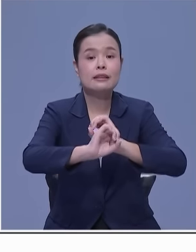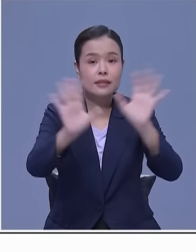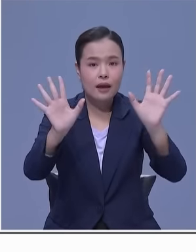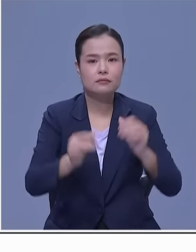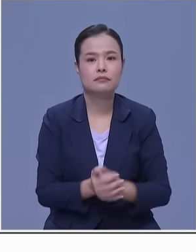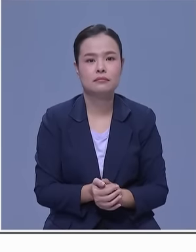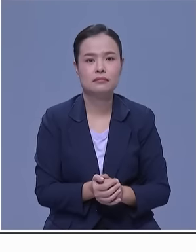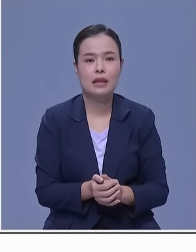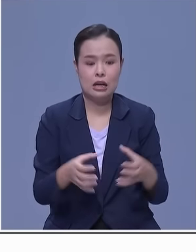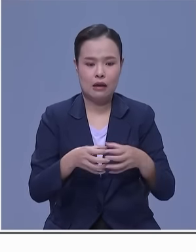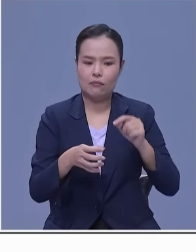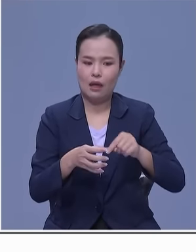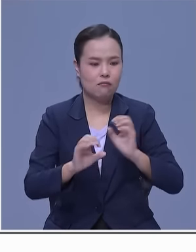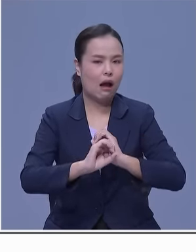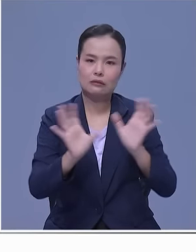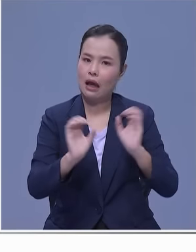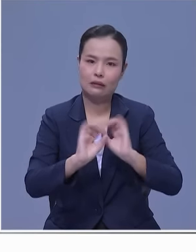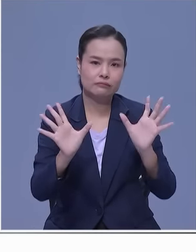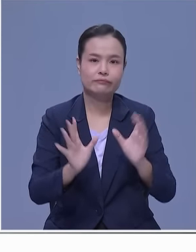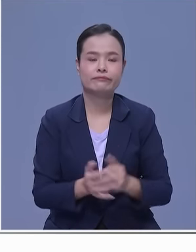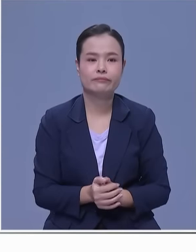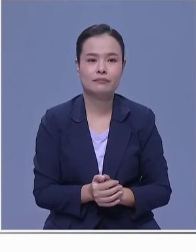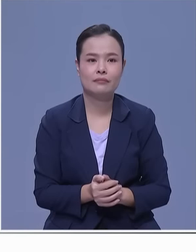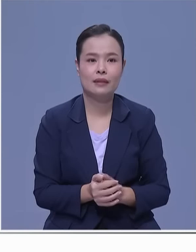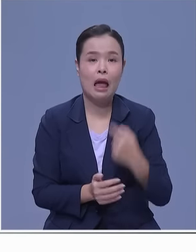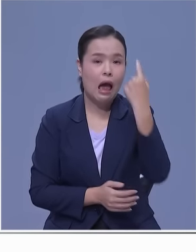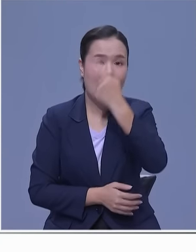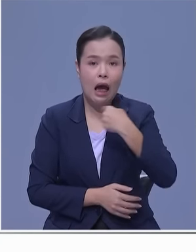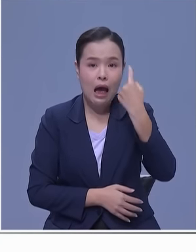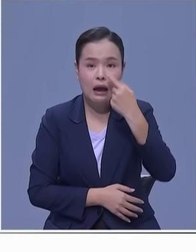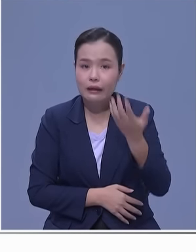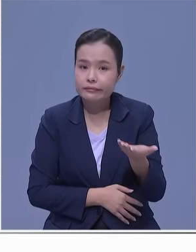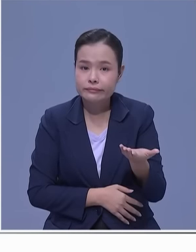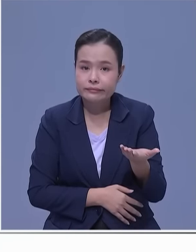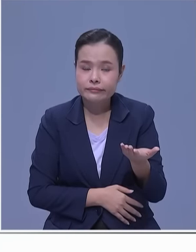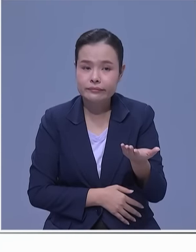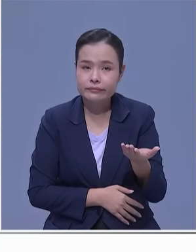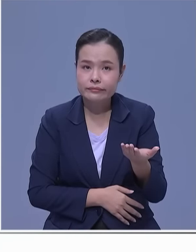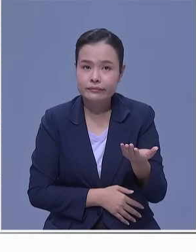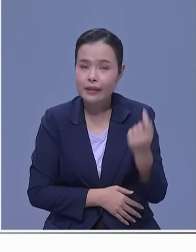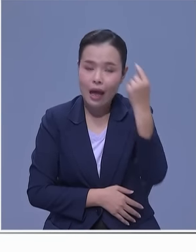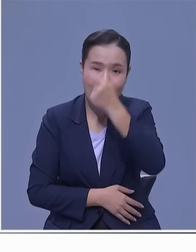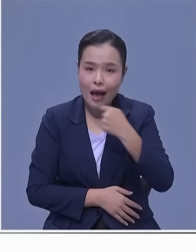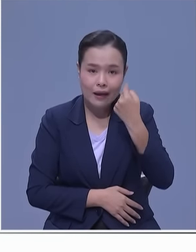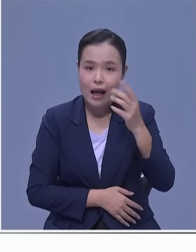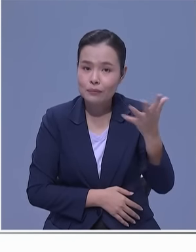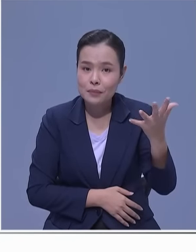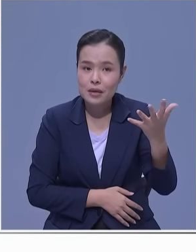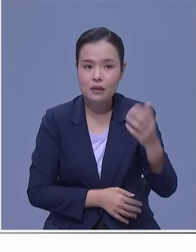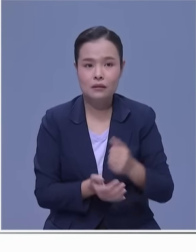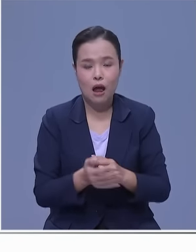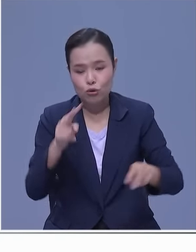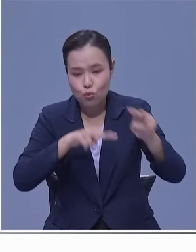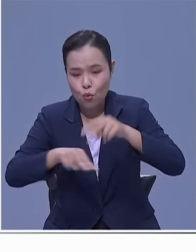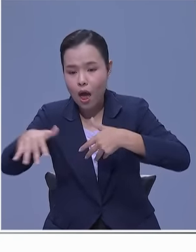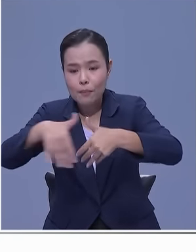อื แต่ ม ที่พรรคเนี้ยคือมันไม่ได้มีความชัดเจนหรอกแต่มันก็จะไม่มีใครออกมาหรือไม่มีใครที่จะวิ่งไปดูแล